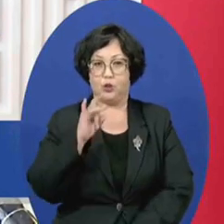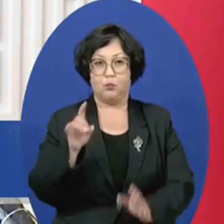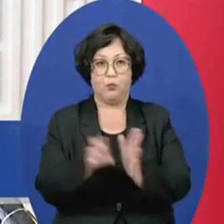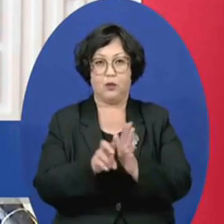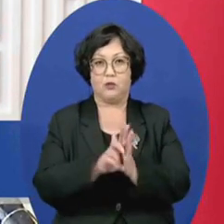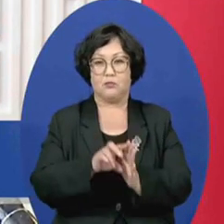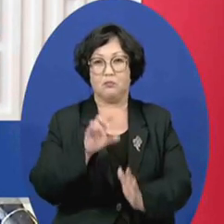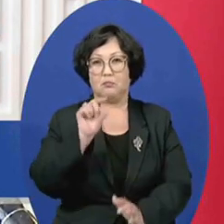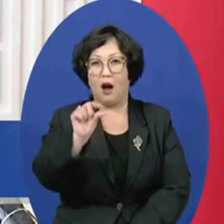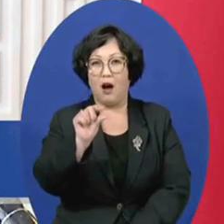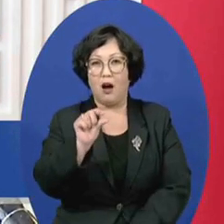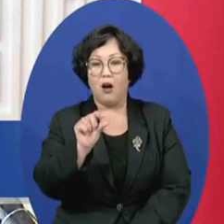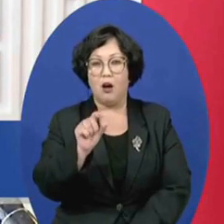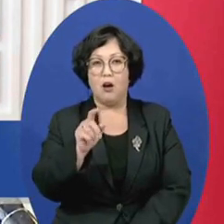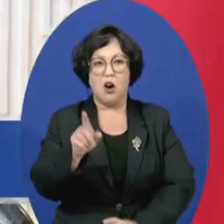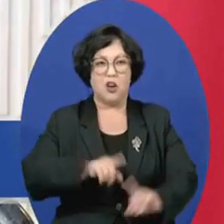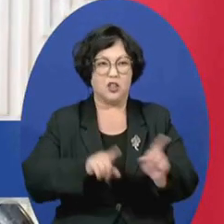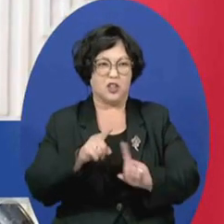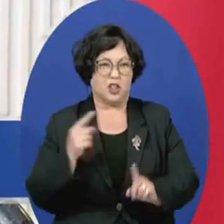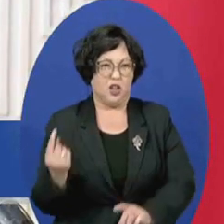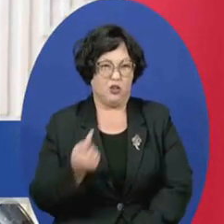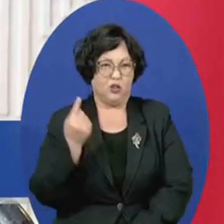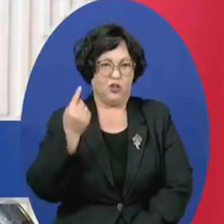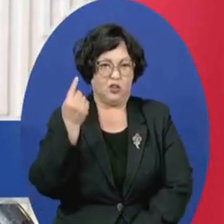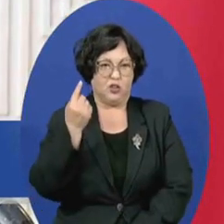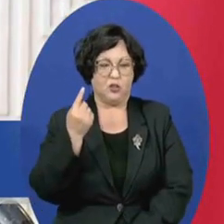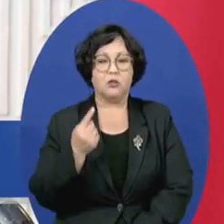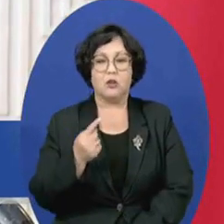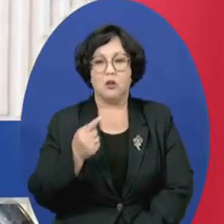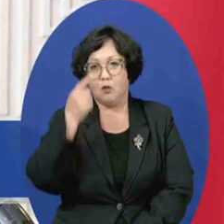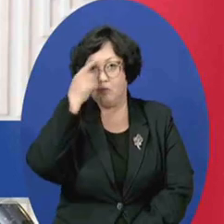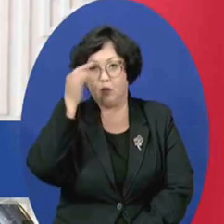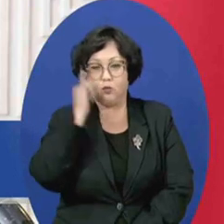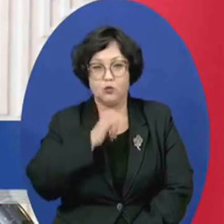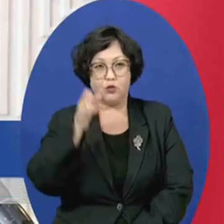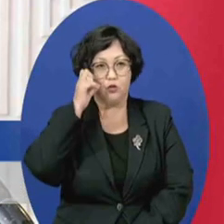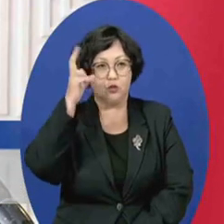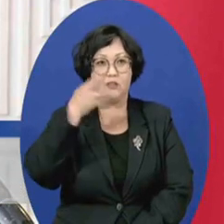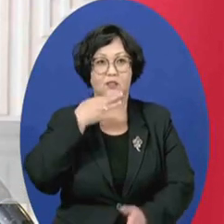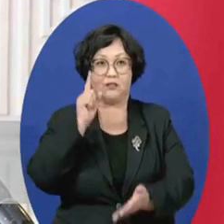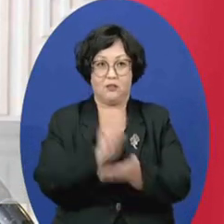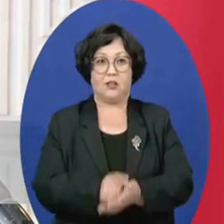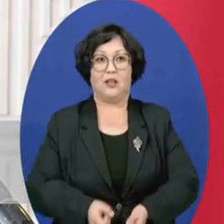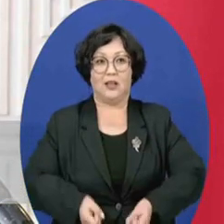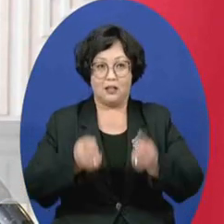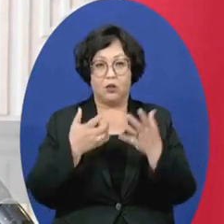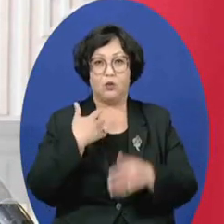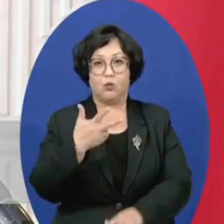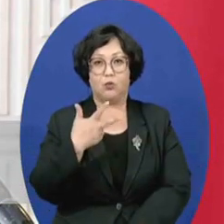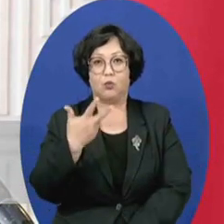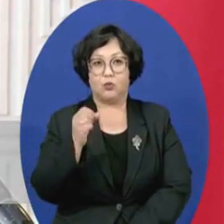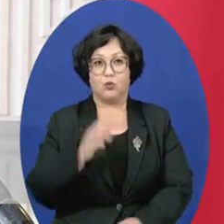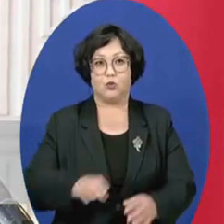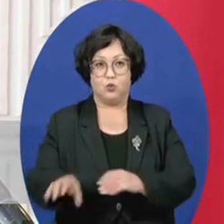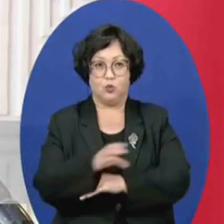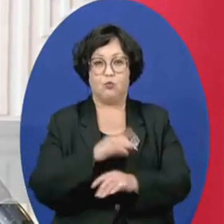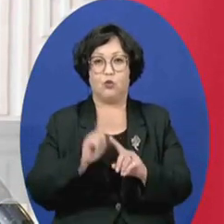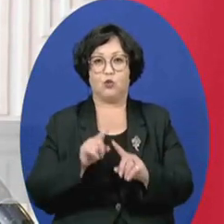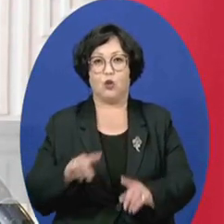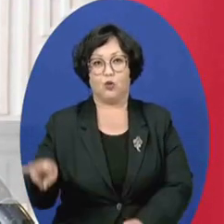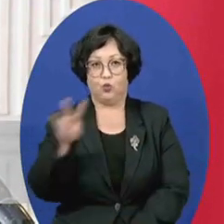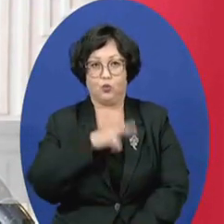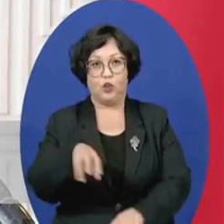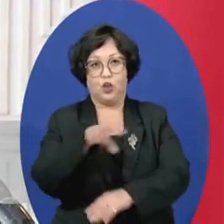боломж ховор байдаг. Маш хөрөлтэй өндөртэй байдаг. Монгол улсын ерөнхийлөгчийн зорилго гарснаар өнөөдөр 330 сумд хөлөө орон